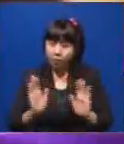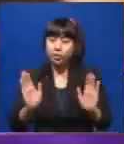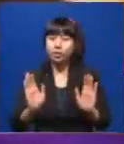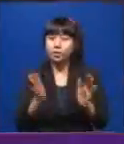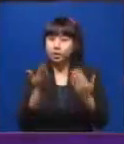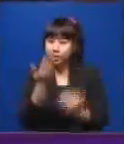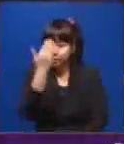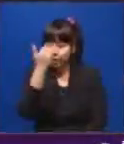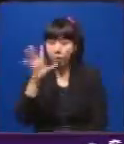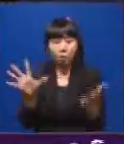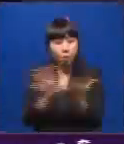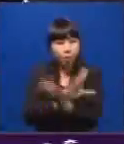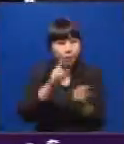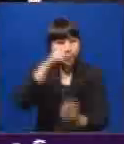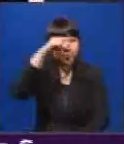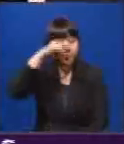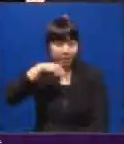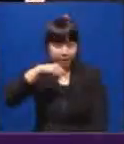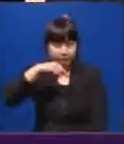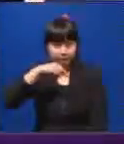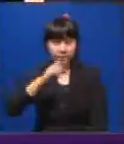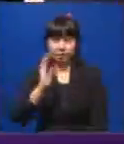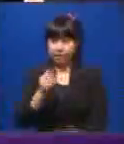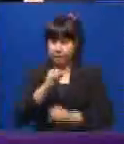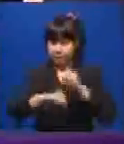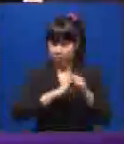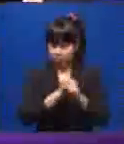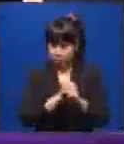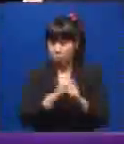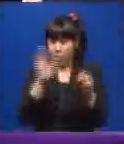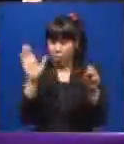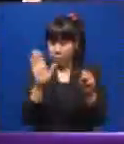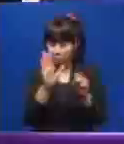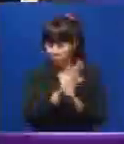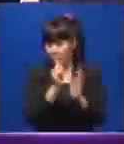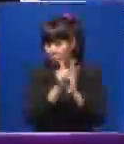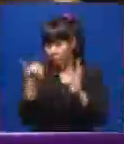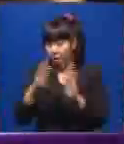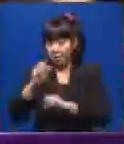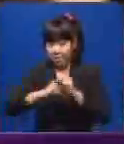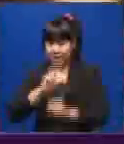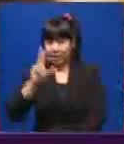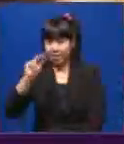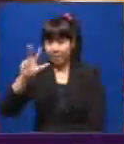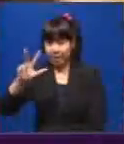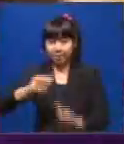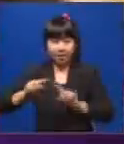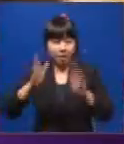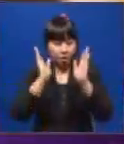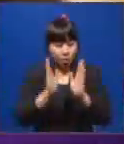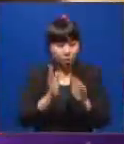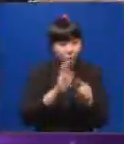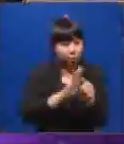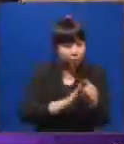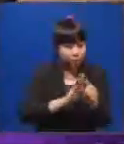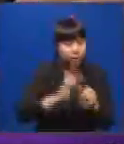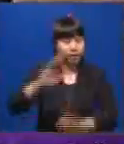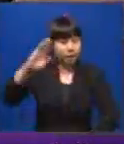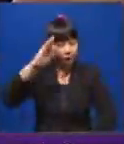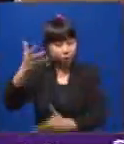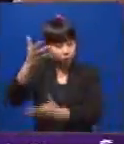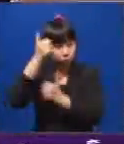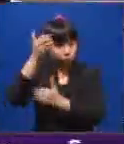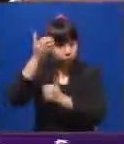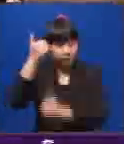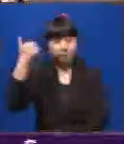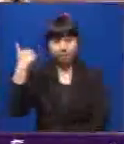รักษาประเพณีไทยแม้ว่าจะเกษียณมาแล้ว33ปีแต่ยังได้รับความเมตตาเอาใจใส่ดูแลจากเหล่าทัพแสดงถึ